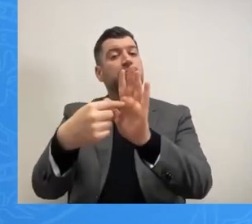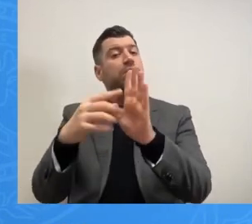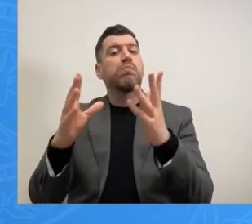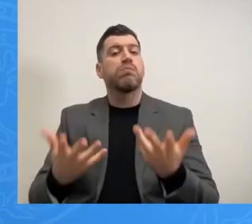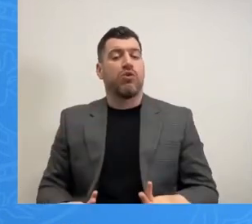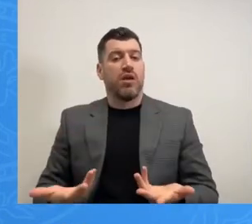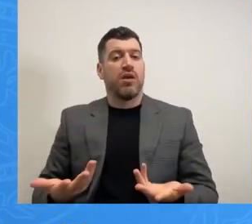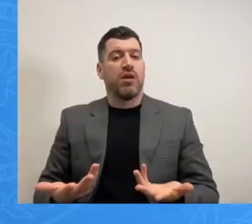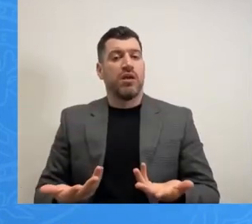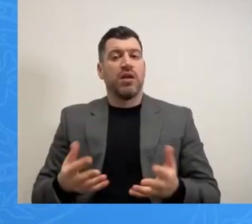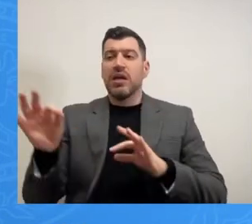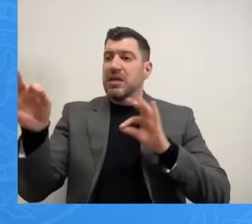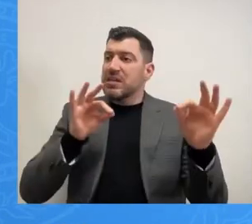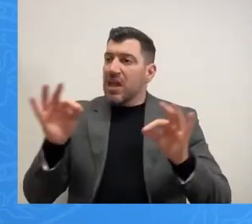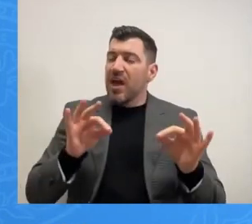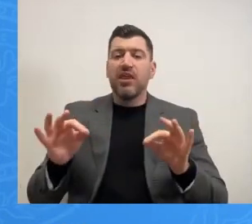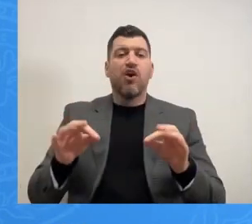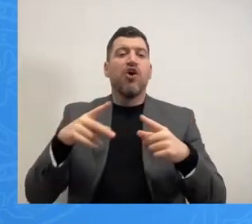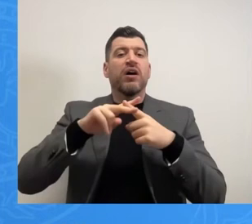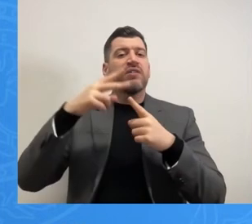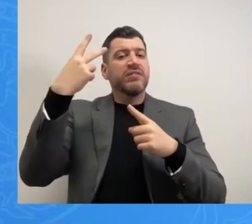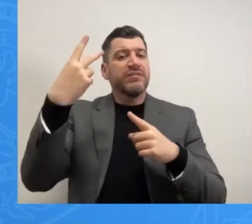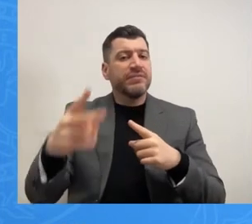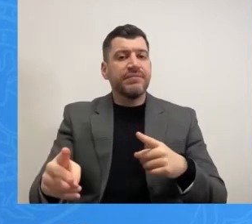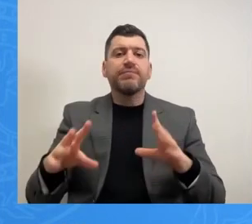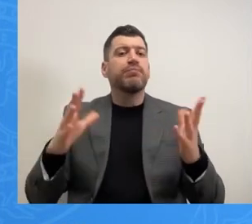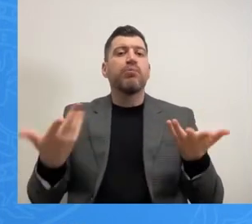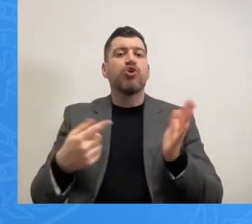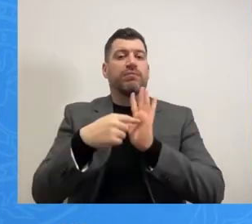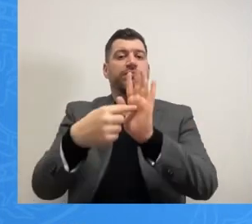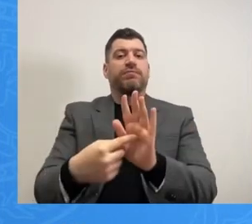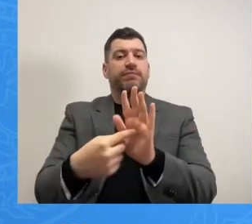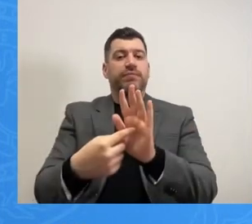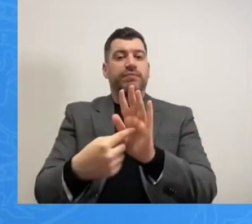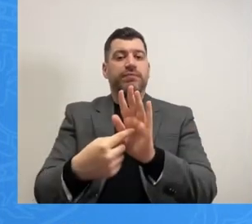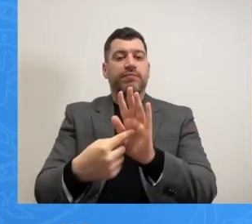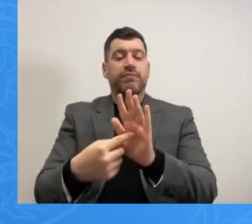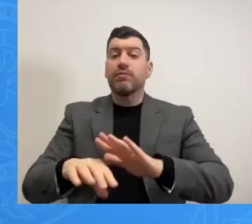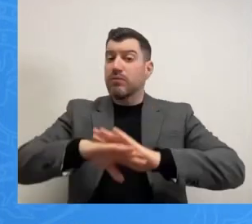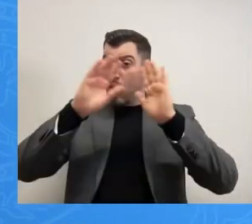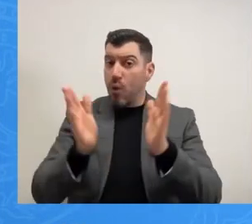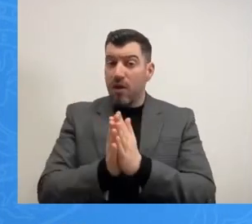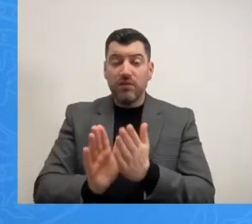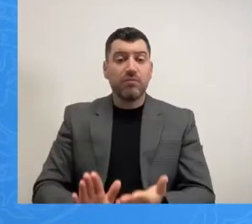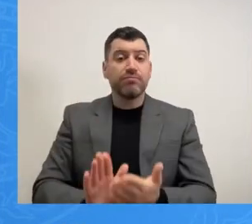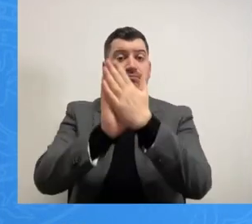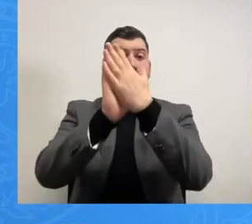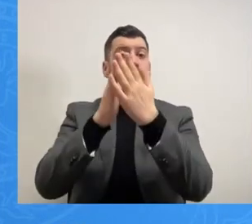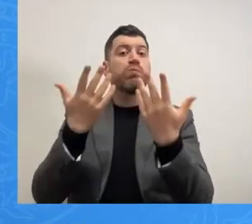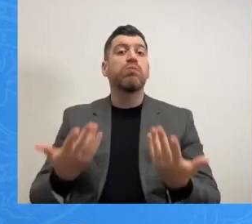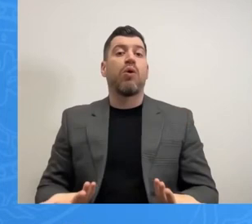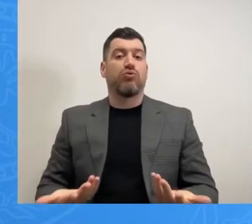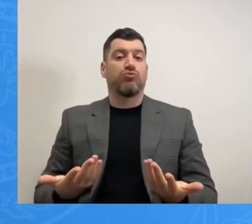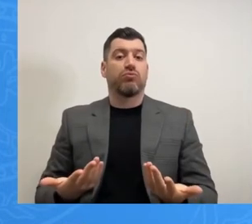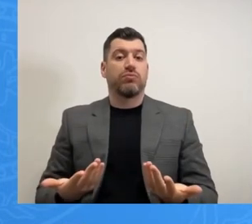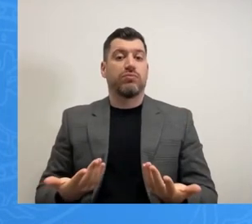το οποίο υπάρχει, τα εργαλεία που θα χρησιμοποιήσετε, για να έχουμε υπόψη μας και πότε θα αρχίσουν να αντιμετωπίζονται και ορισμένα ζητήματα. Γιατί αλλιώς